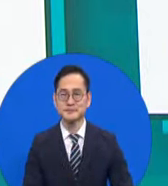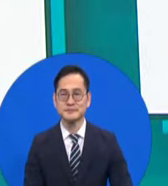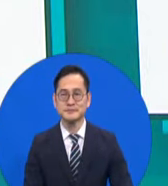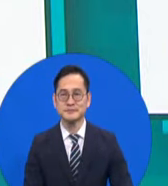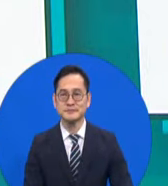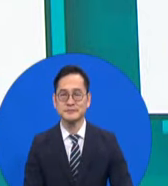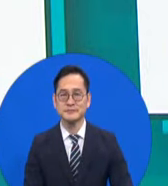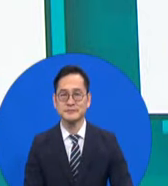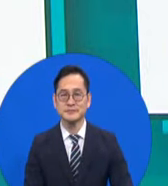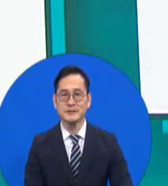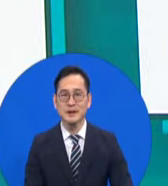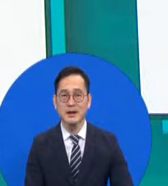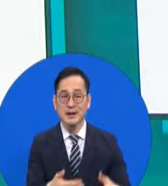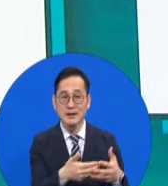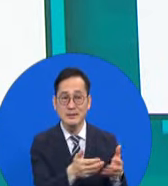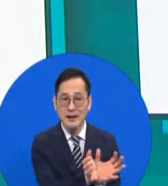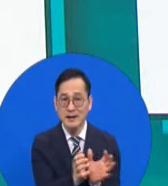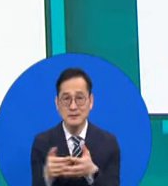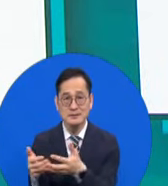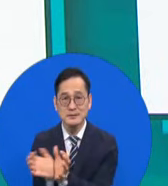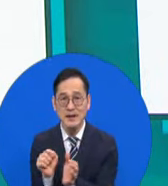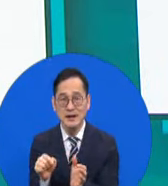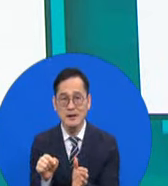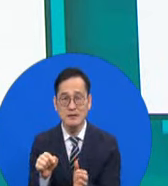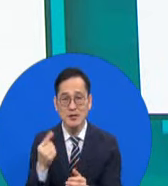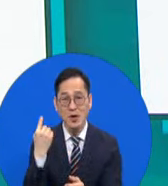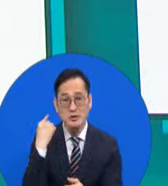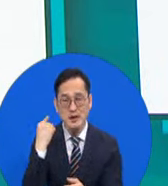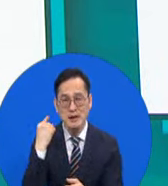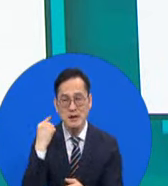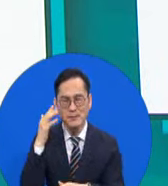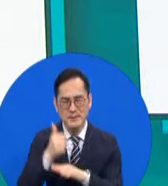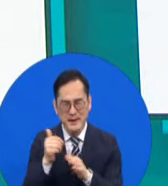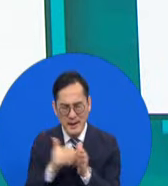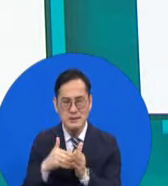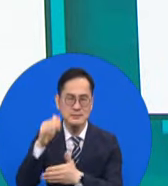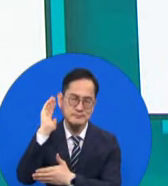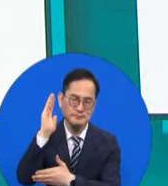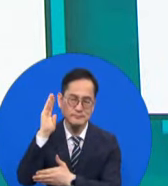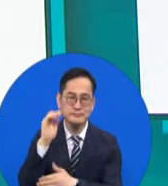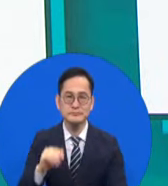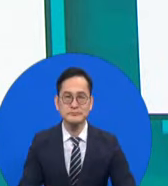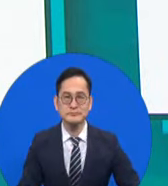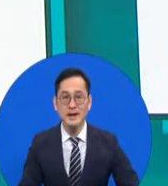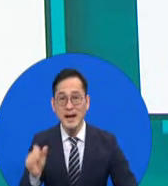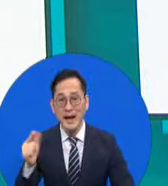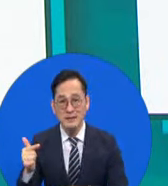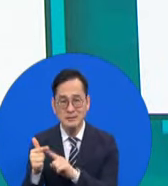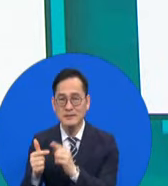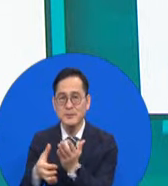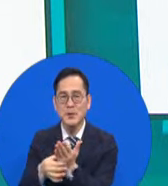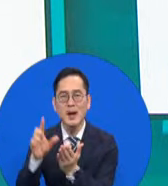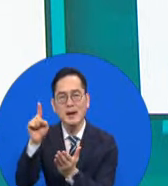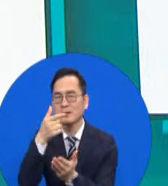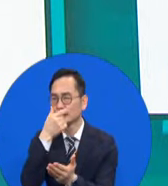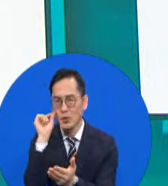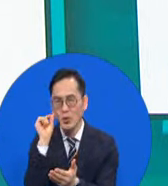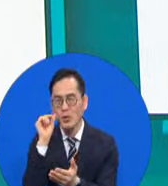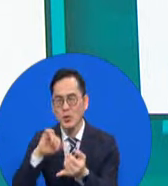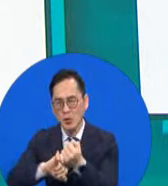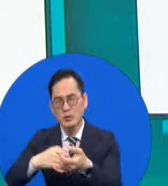유세, 피날레까지 최선을 다했습니다. 한동훈 비대위원장은요, 딱 한 표가 부족하다. 당신의 그 한